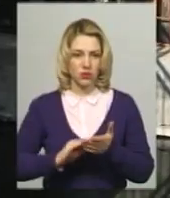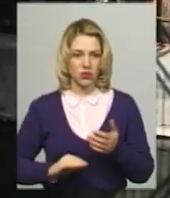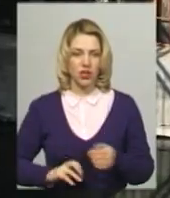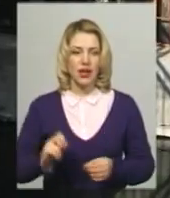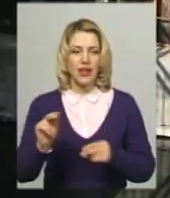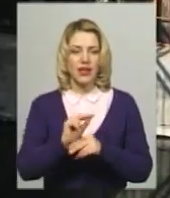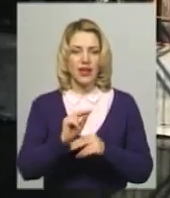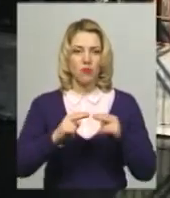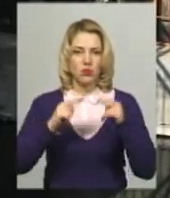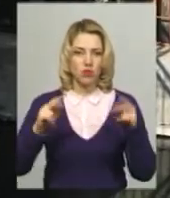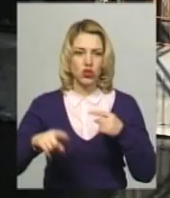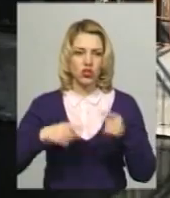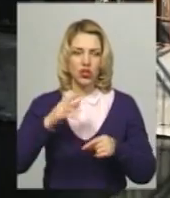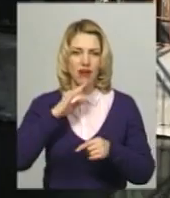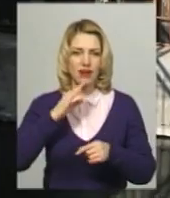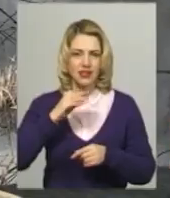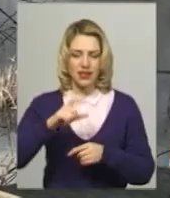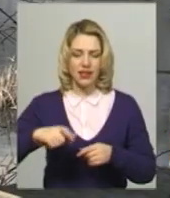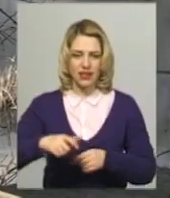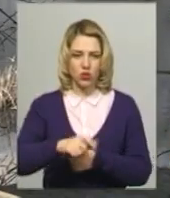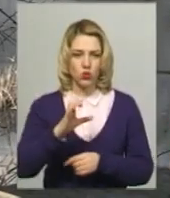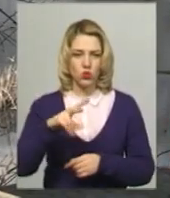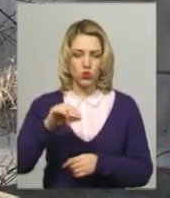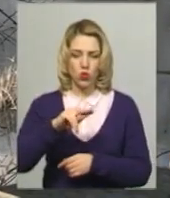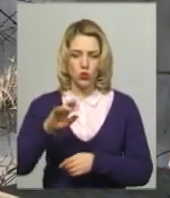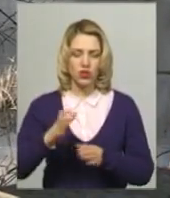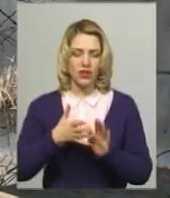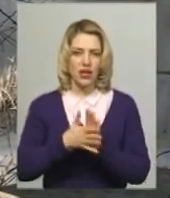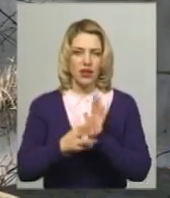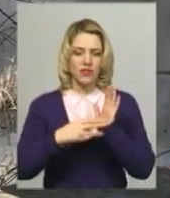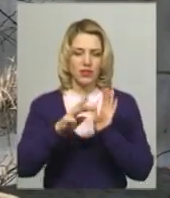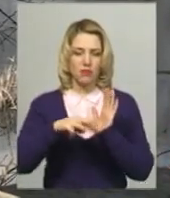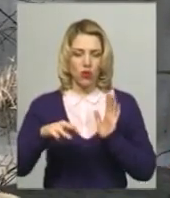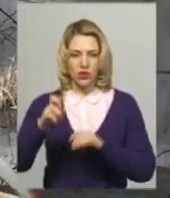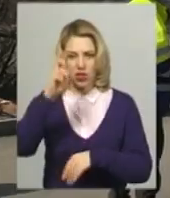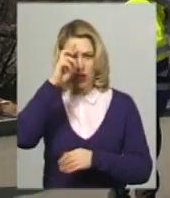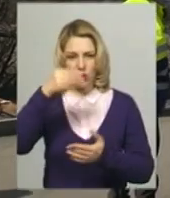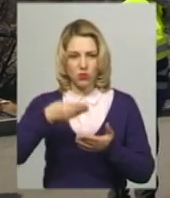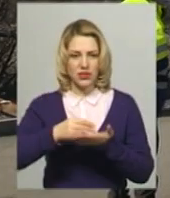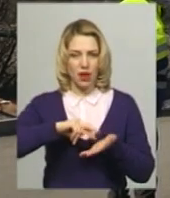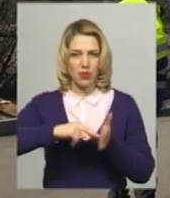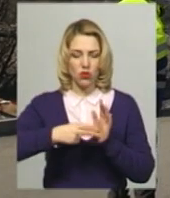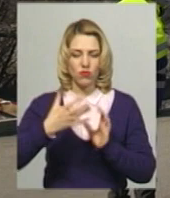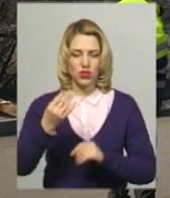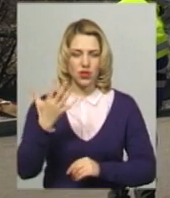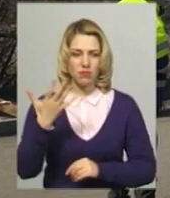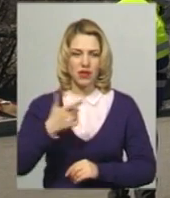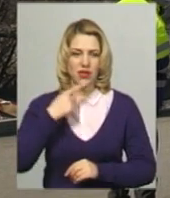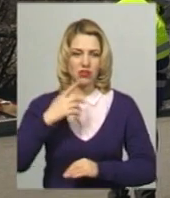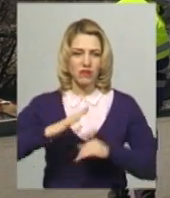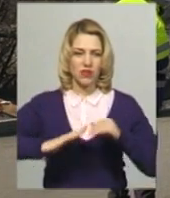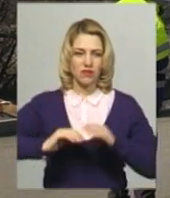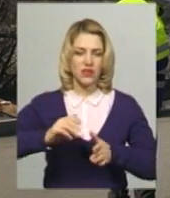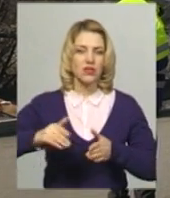На ремонт мосту через річку Случ у Старокостянтинові витратили 8 мільйонів гривень з державного бюджету. Заплановано ще 5, каже фахівець